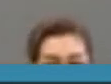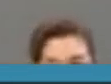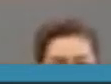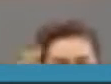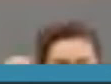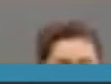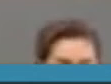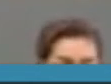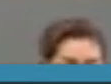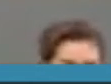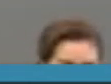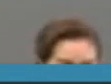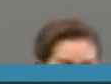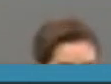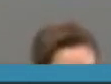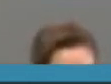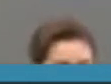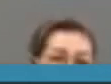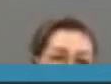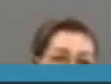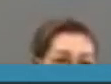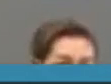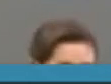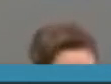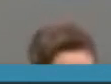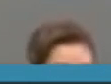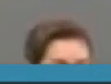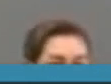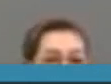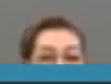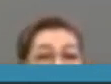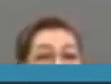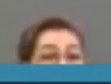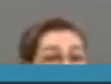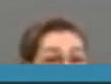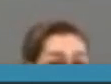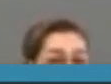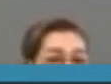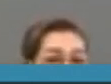ข้องพร้อมปฏิบัติตามแผนเฝ้าระวังด้วยนพศรแก้วคำรายงาน